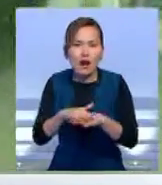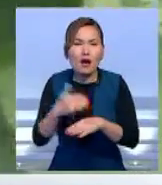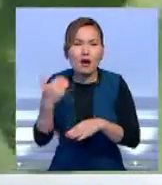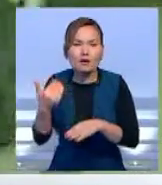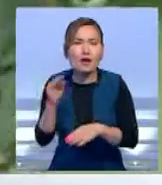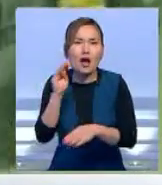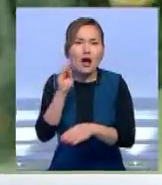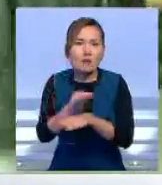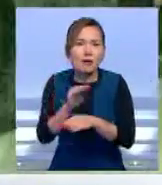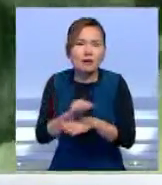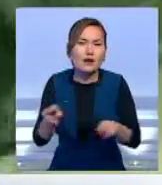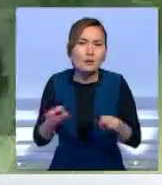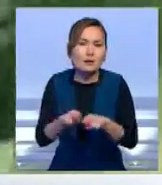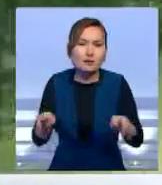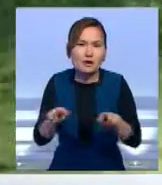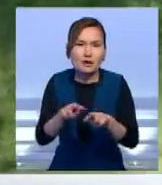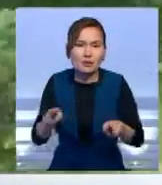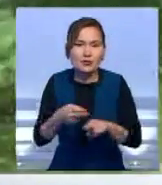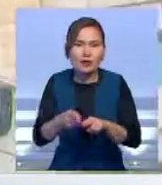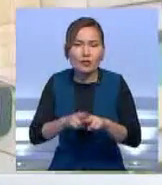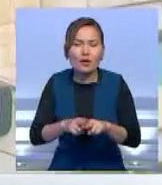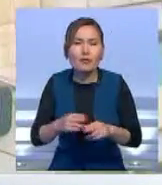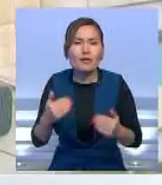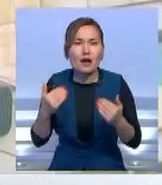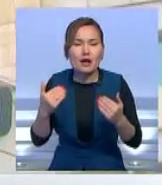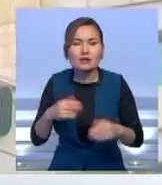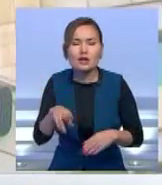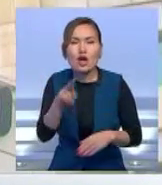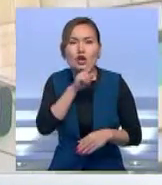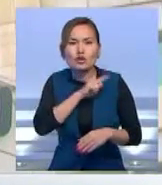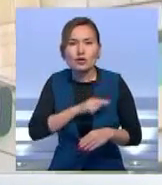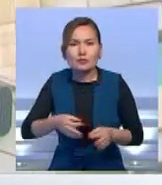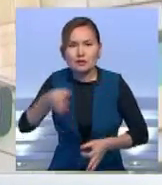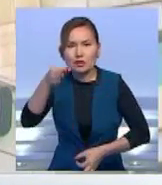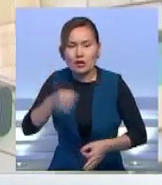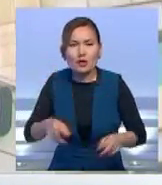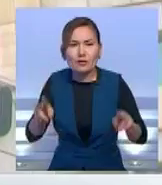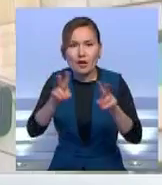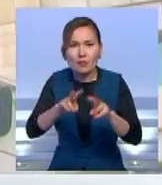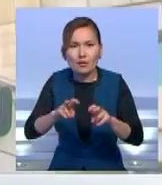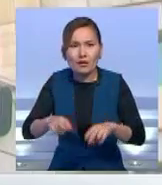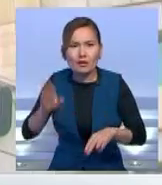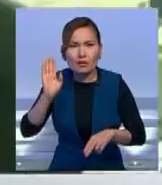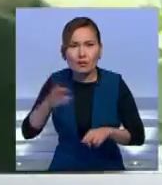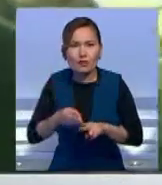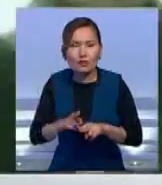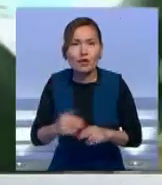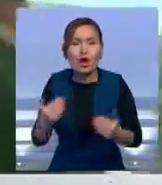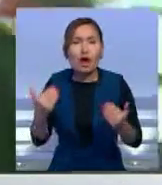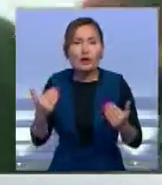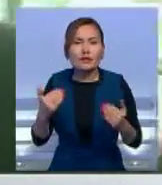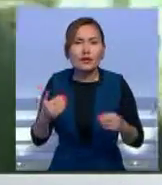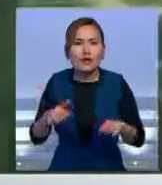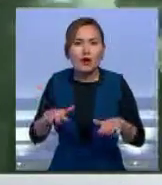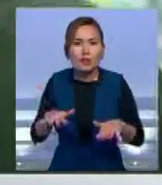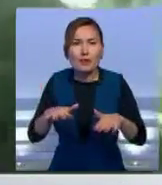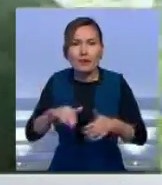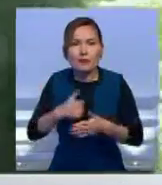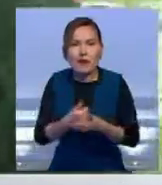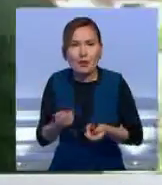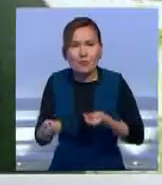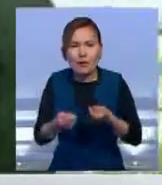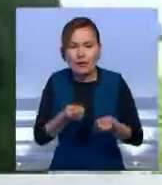айыптаудан кейін Биньямин Нетаньяху телеарнадан халыққа жолдау жасап, өзінің еш кінәсі жоқ екенін мәлімдеді. Енді үкімет басшысына